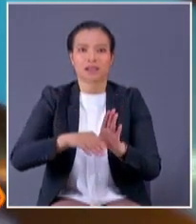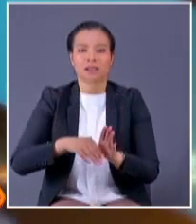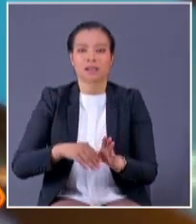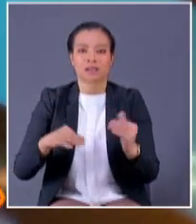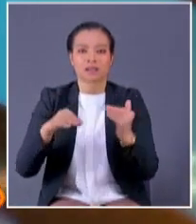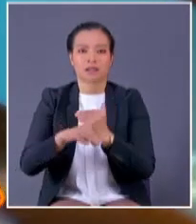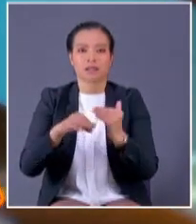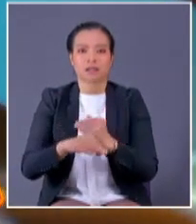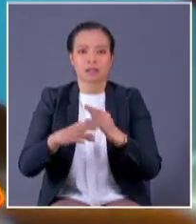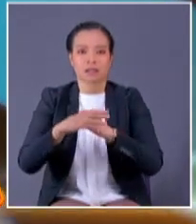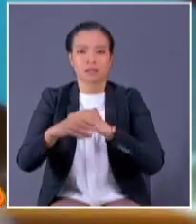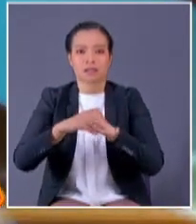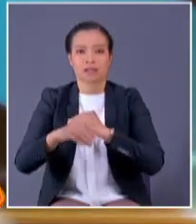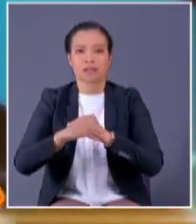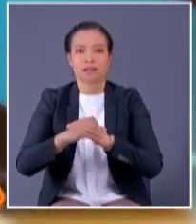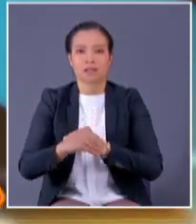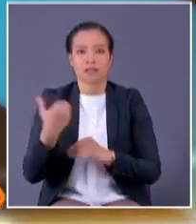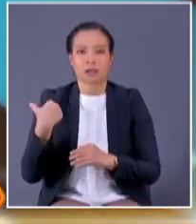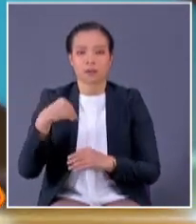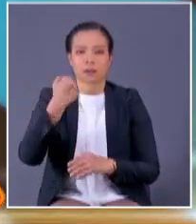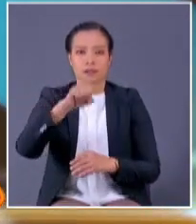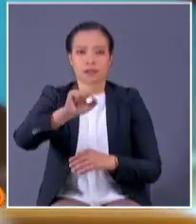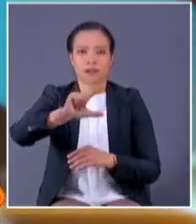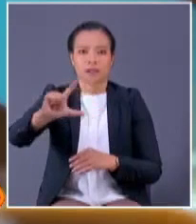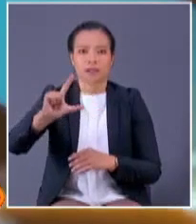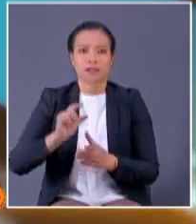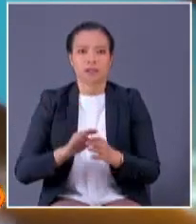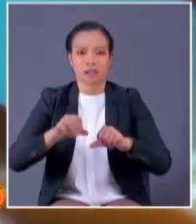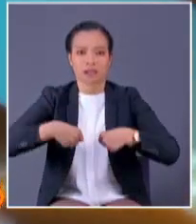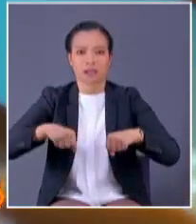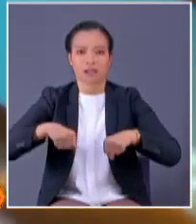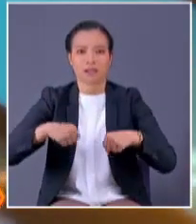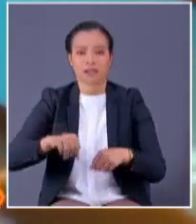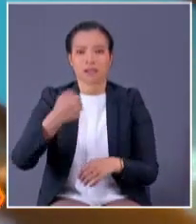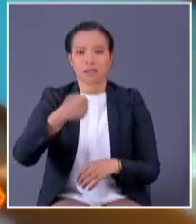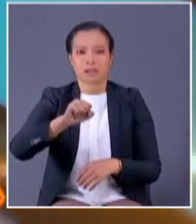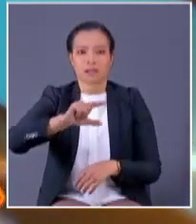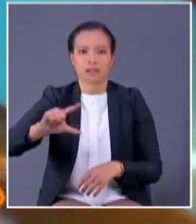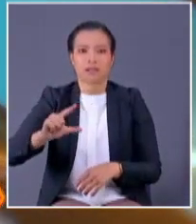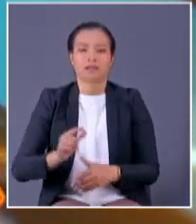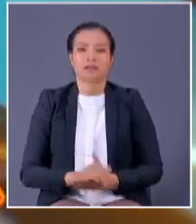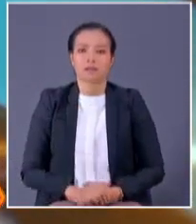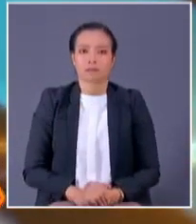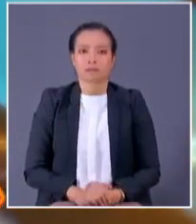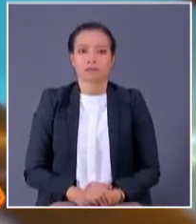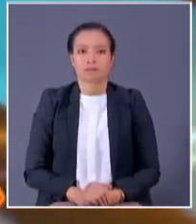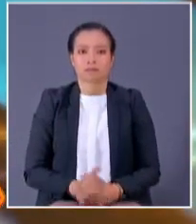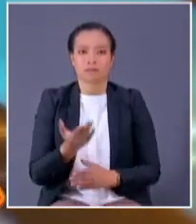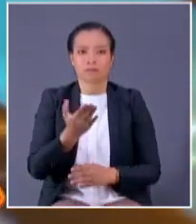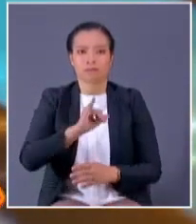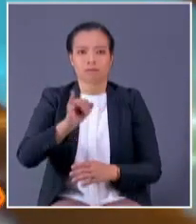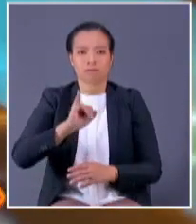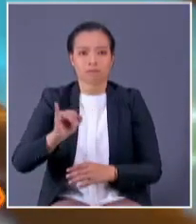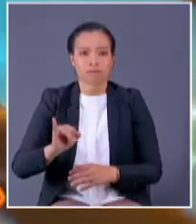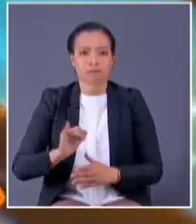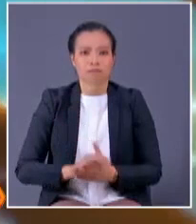างบกแล้วรถเก๋งล่ะ ครับ อีกหลาย10ล้านคันนะรถเครื่องอีกหลาย10ล้านคันนะใช่มั้ยครับถูกกันหมดเวล